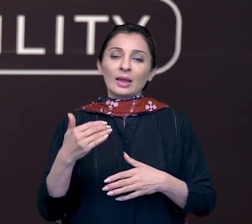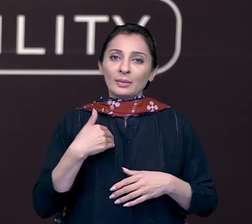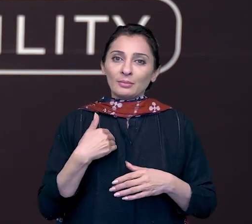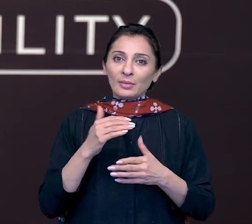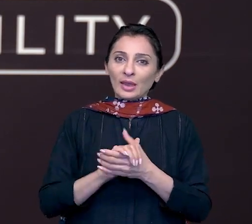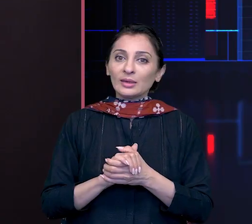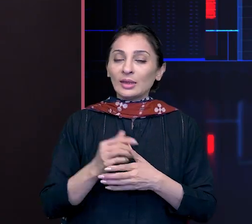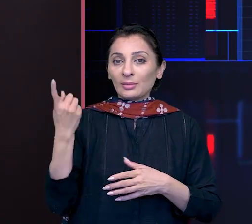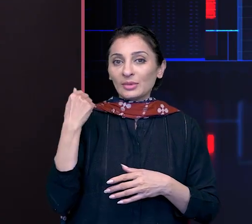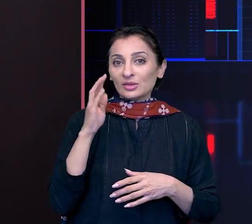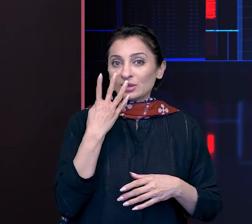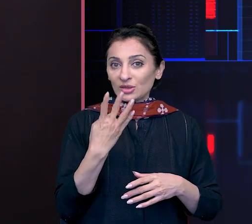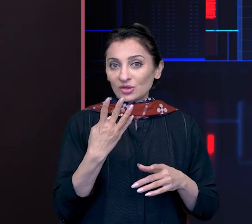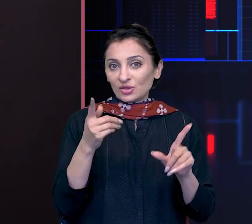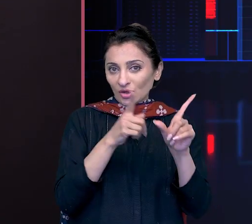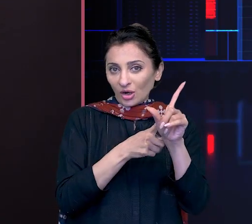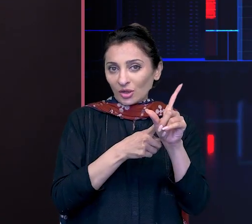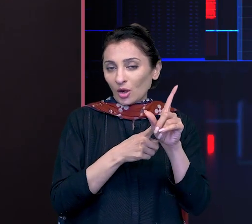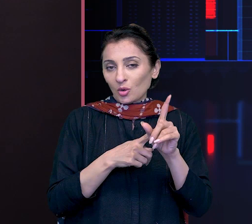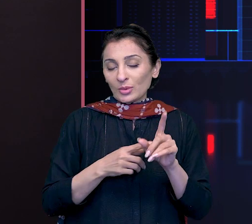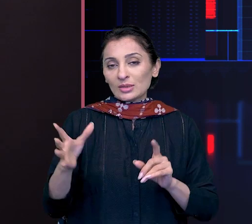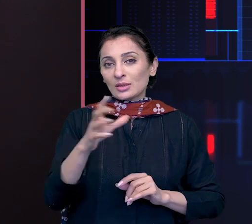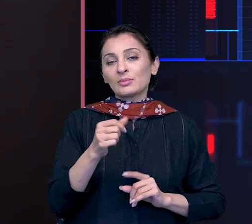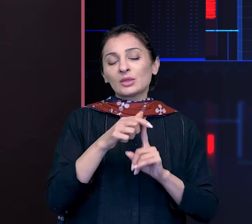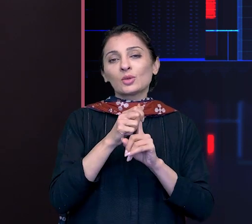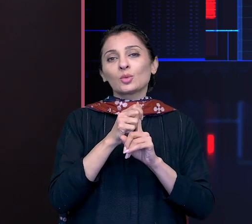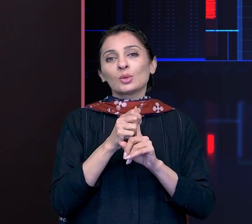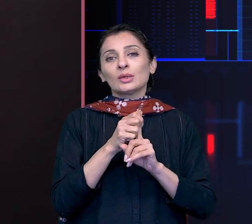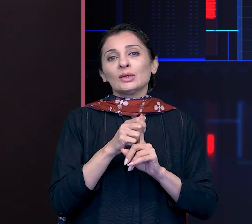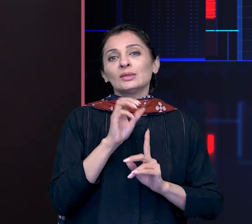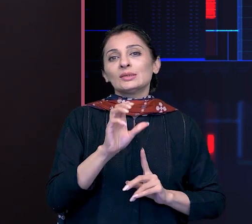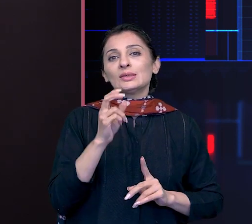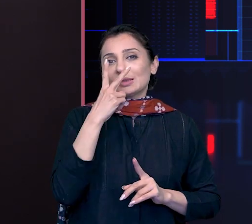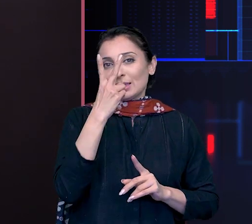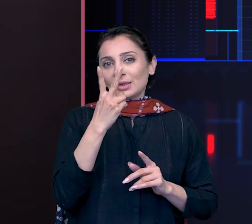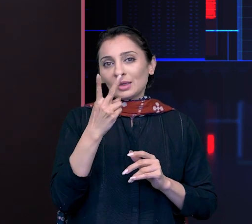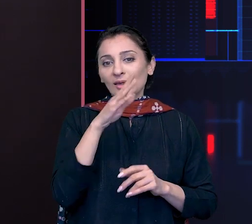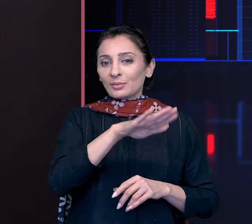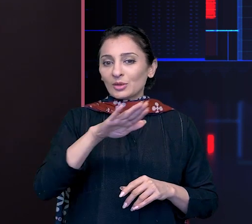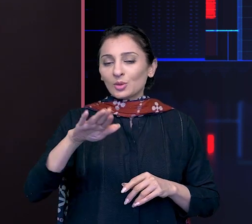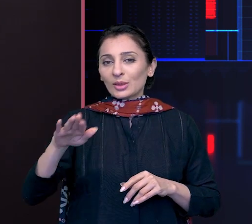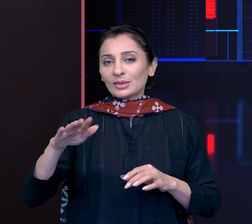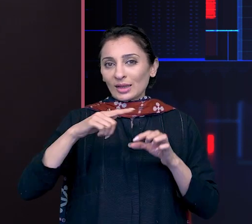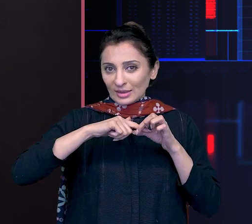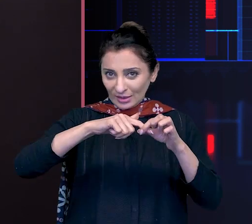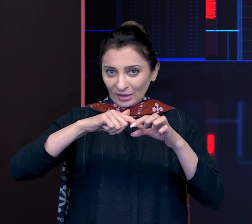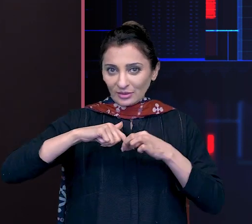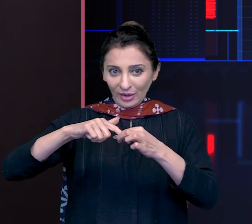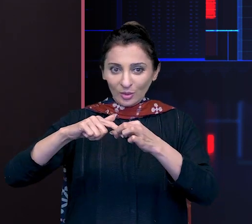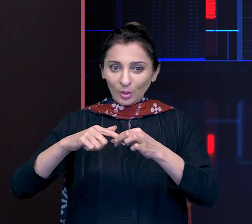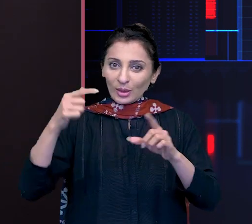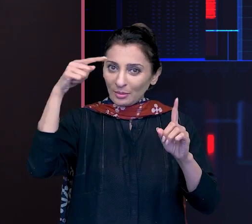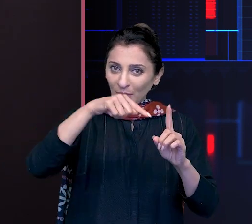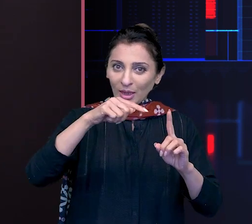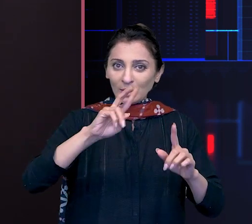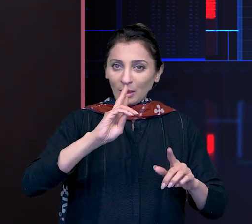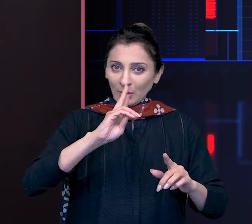اپرچونیٹیز پرووائڈ کر رہی ہیں. ان 4 سالوں میں جو سب سے اہم ایک چیز دیکھی ہے وہ یہ ہے کہ جب بچوں کے ساتھ اس طرح کے سوالوں کے